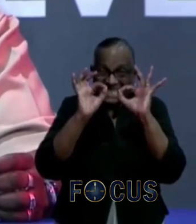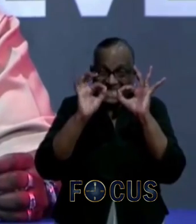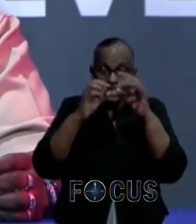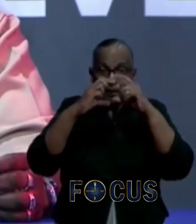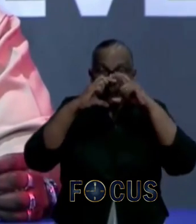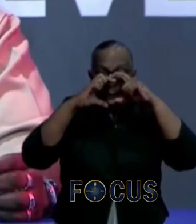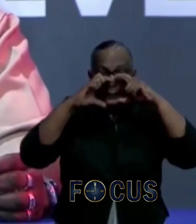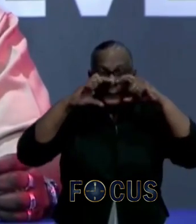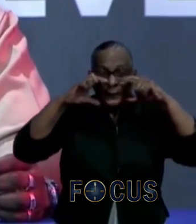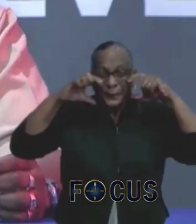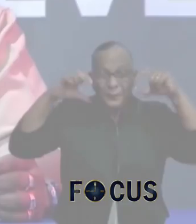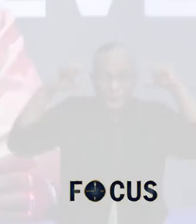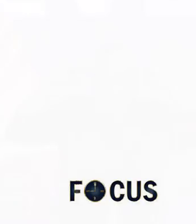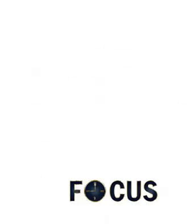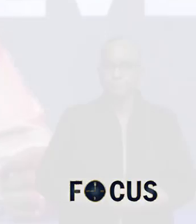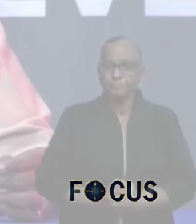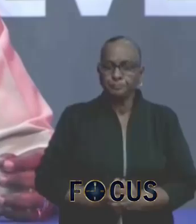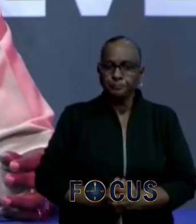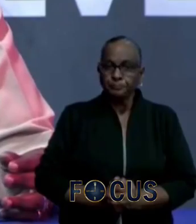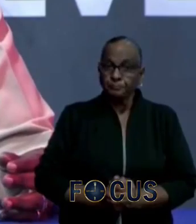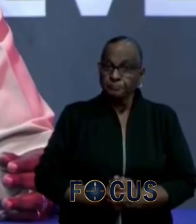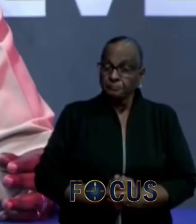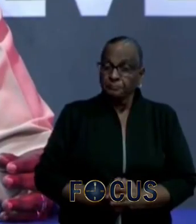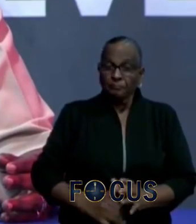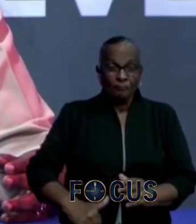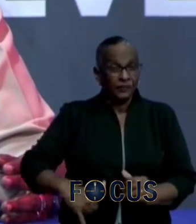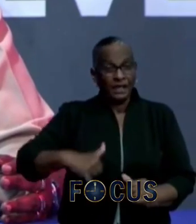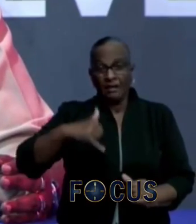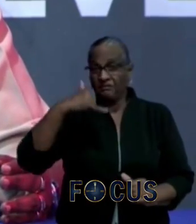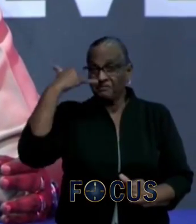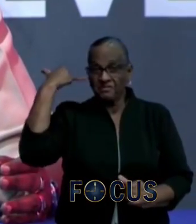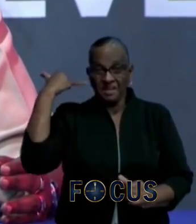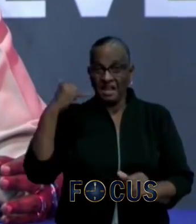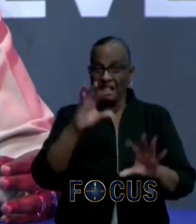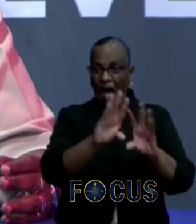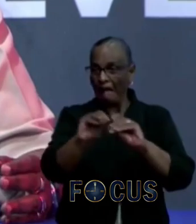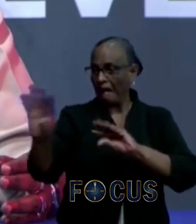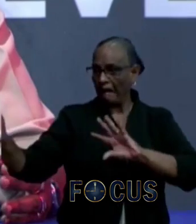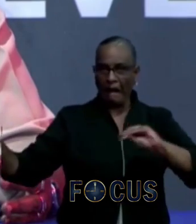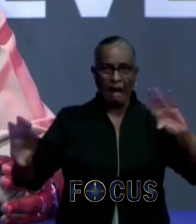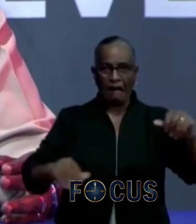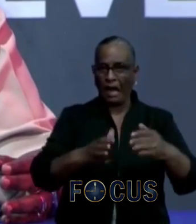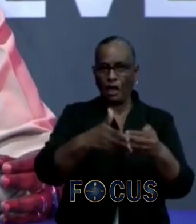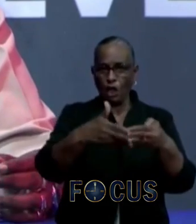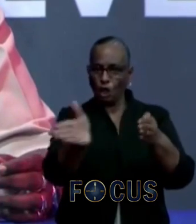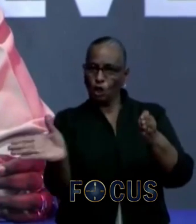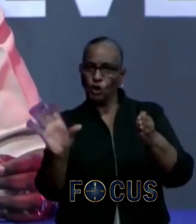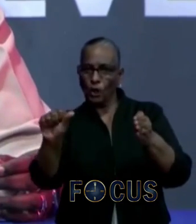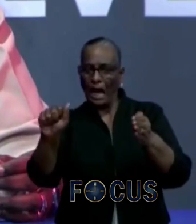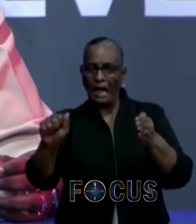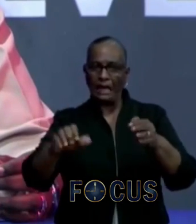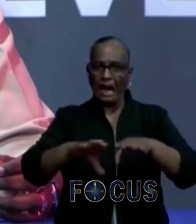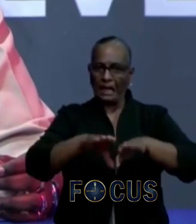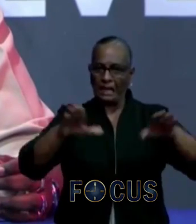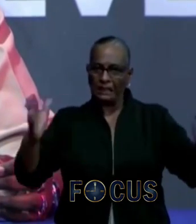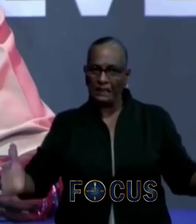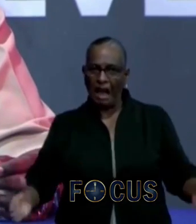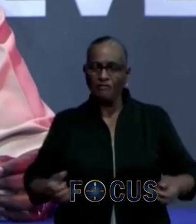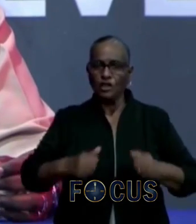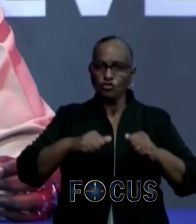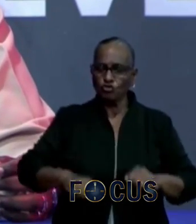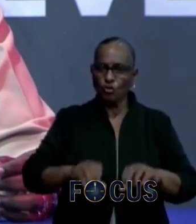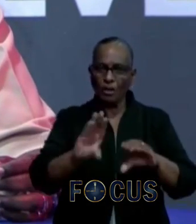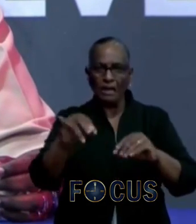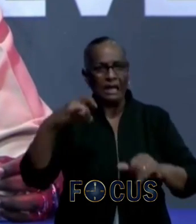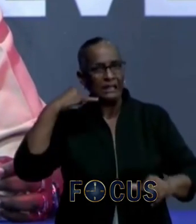tees te wasande anepsa. Veel aangeraakte objecten zoals deurhendels, toonbanken, kassa,